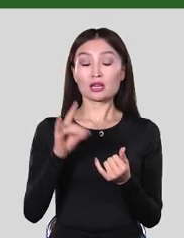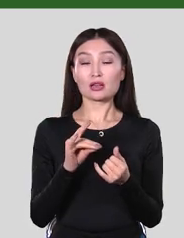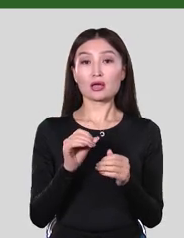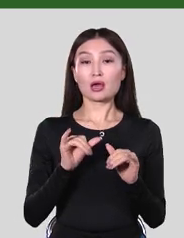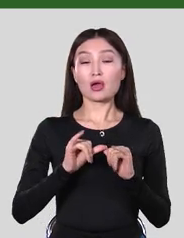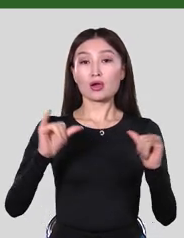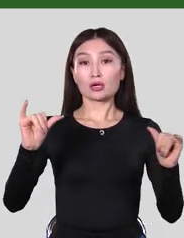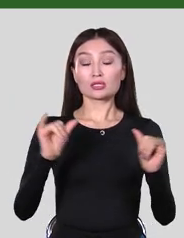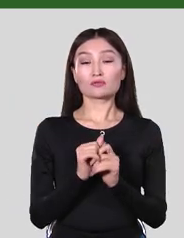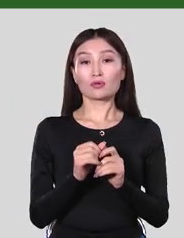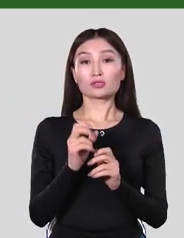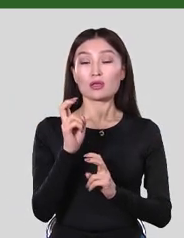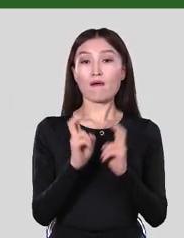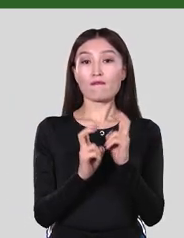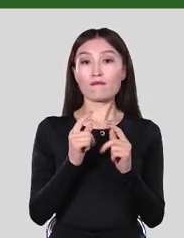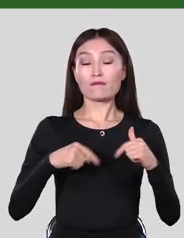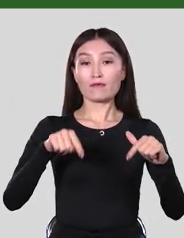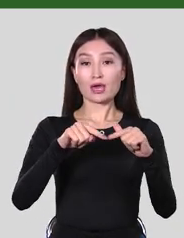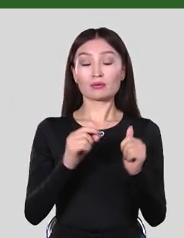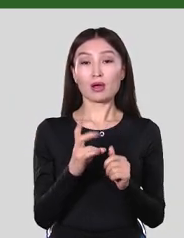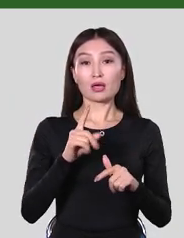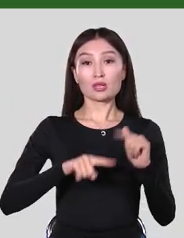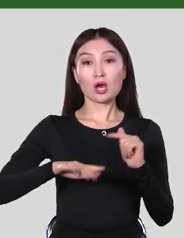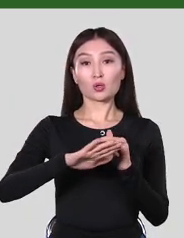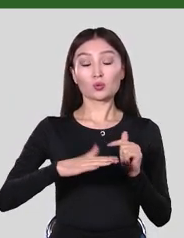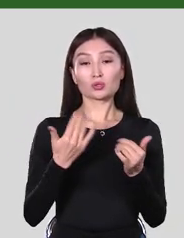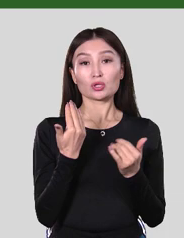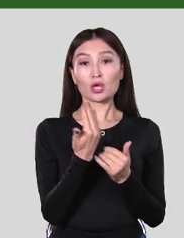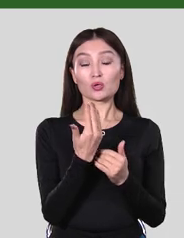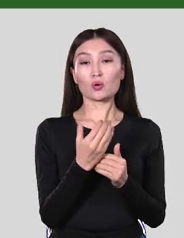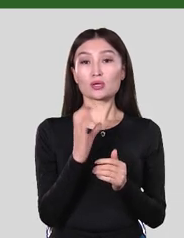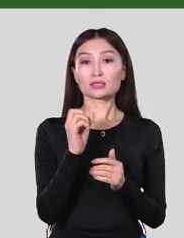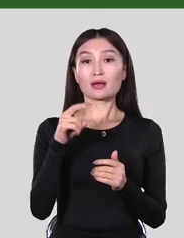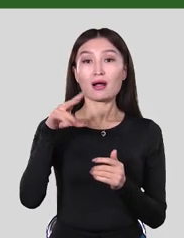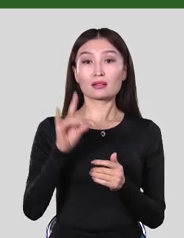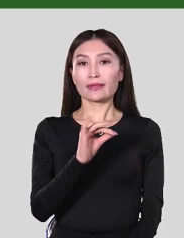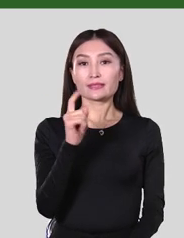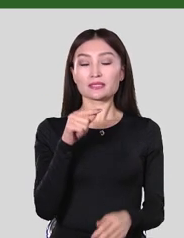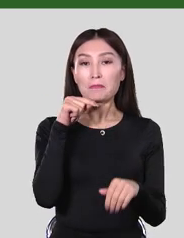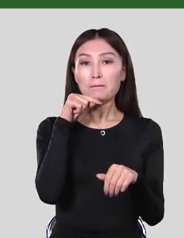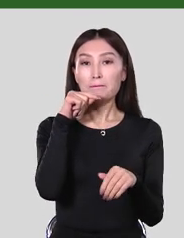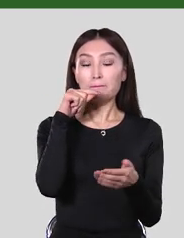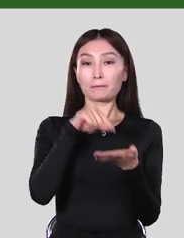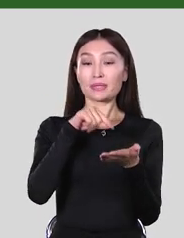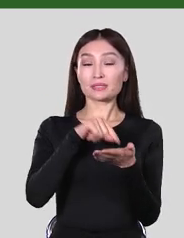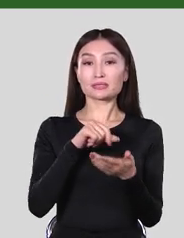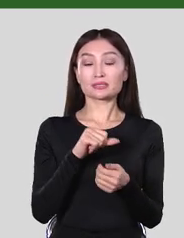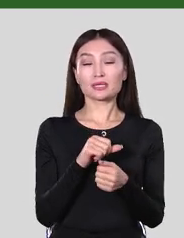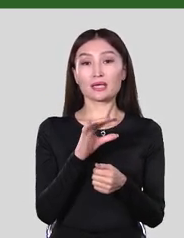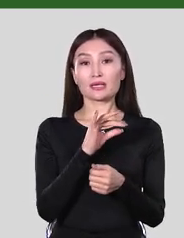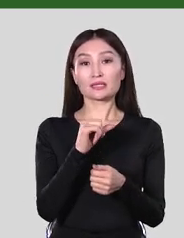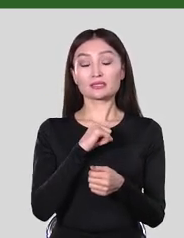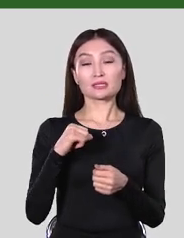фермах во многих странах мира, но родина – ее суровые скалы. Из птиц самым заметным